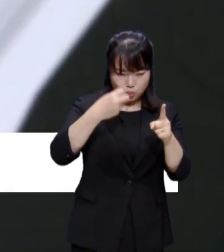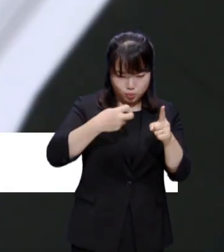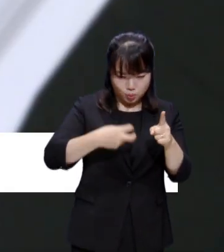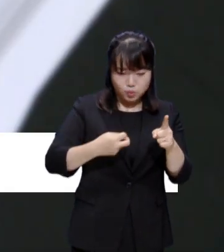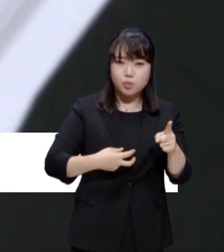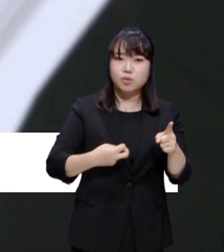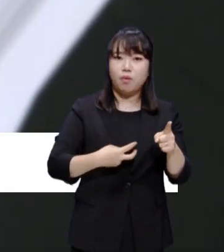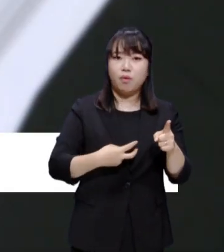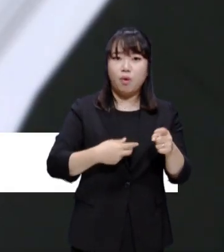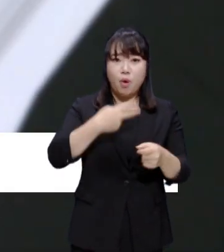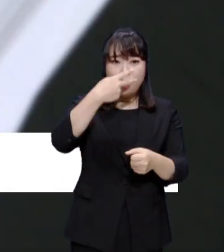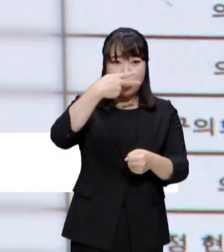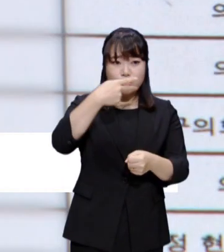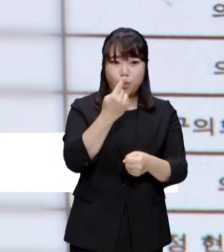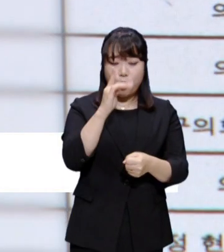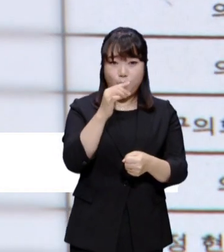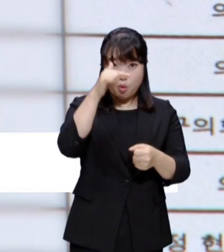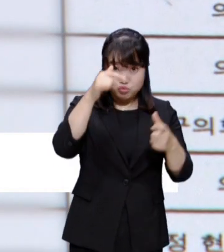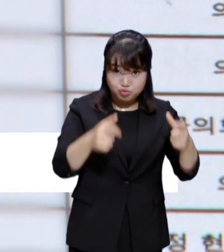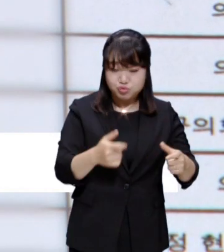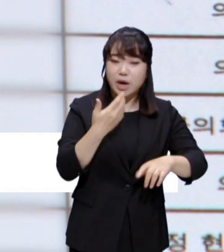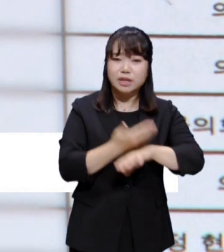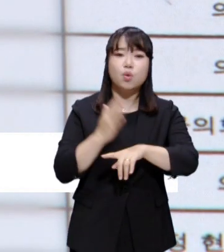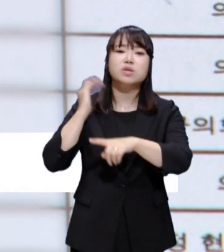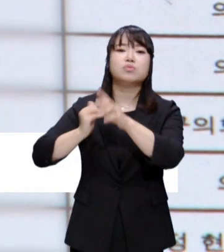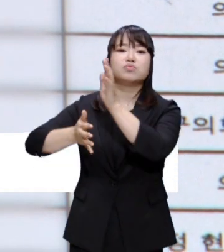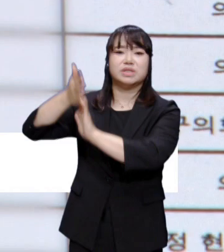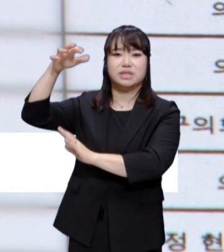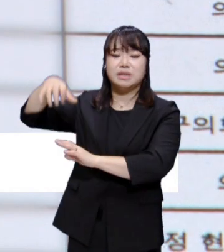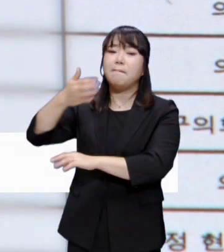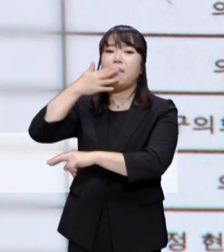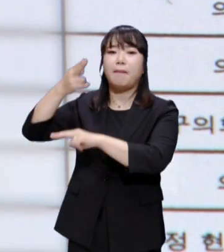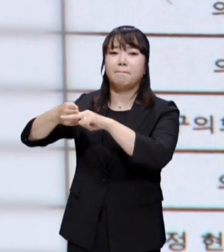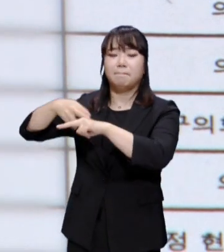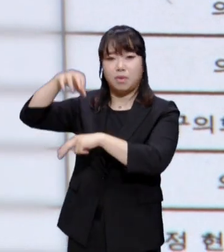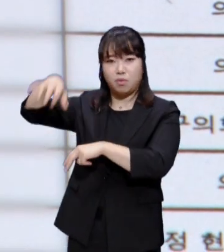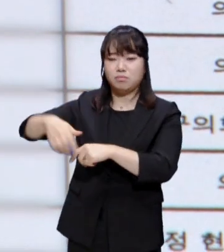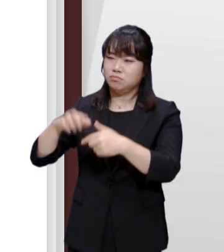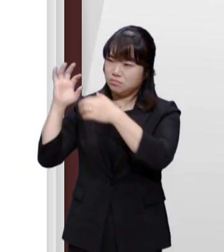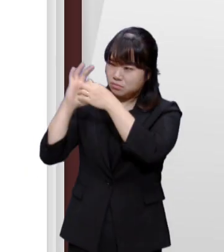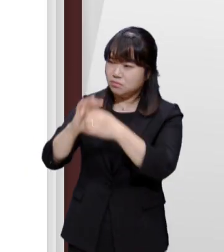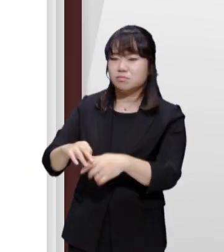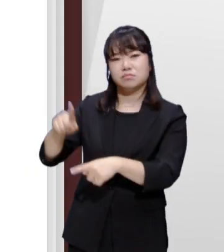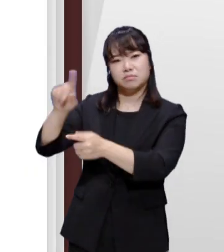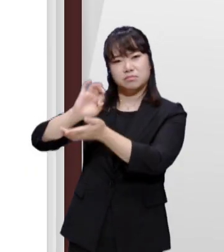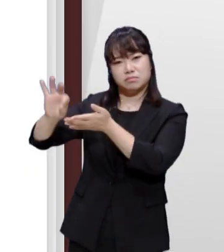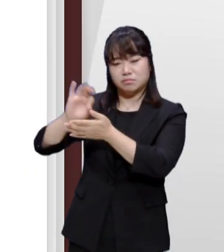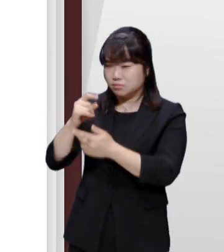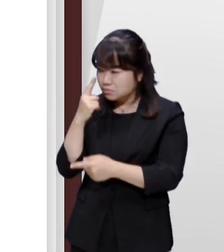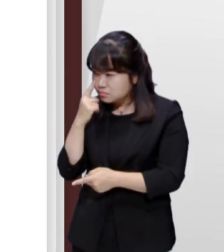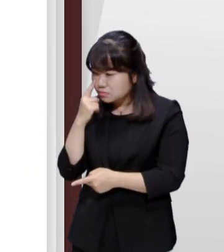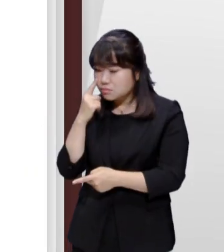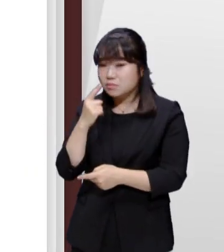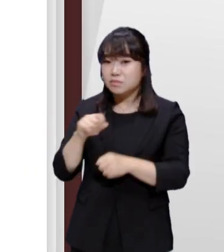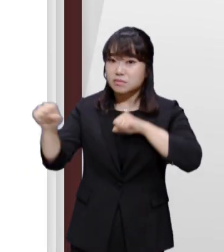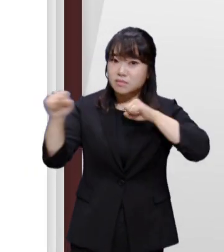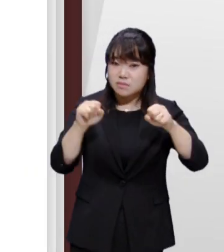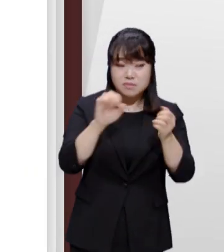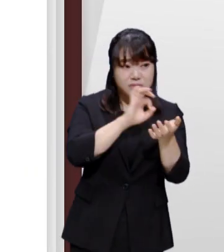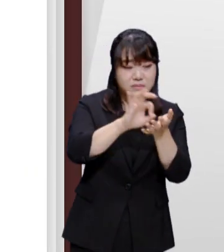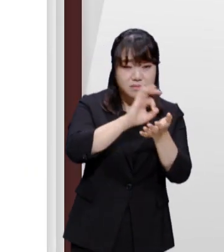그것도 도봉구가 아닌 경기도 의정부시에 있는 한 음식점입니다. 도봉구의회 업무 추진비